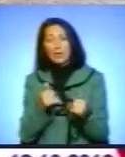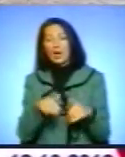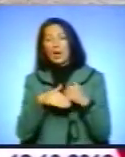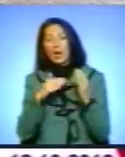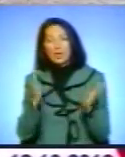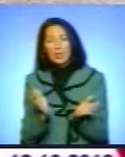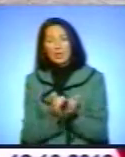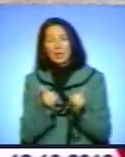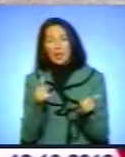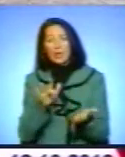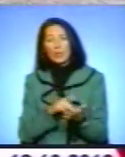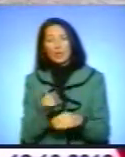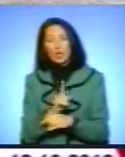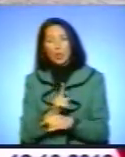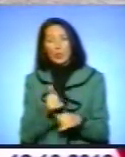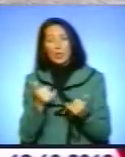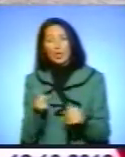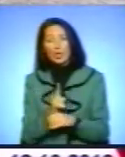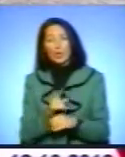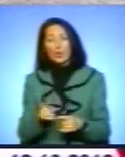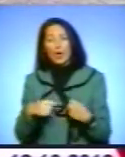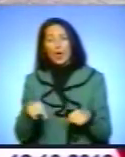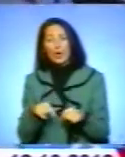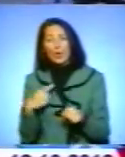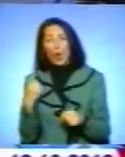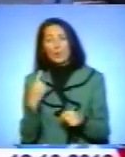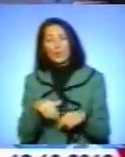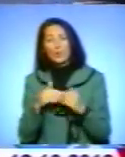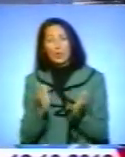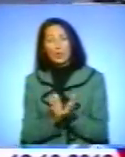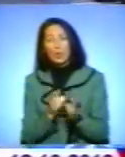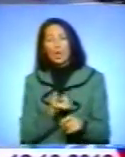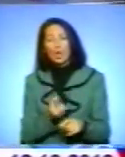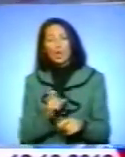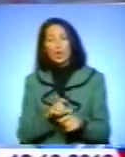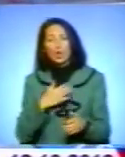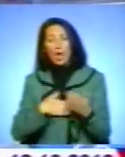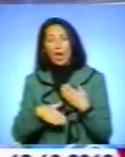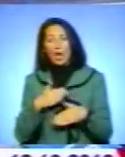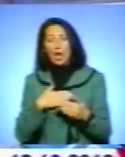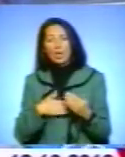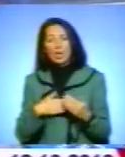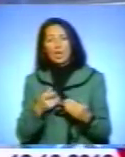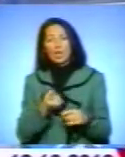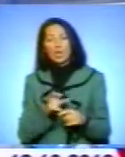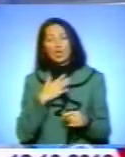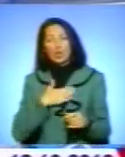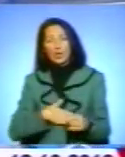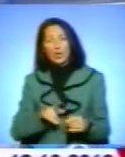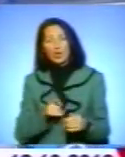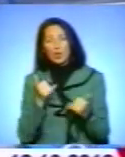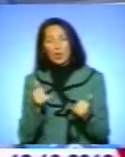і для міста Тернополя, і Тернопільського регіону, області в цілому. Ми дуже раді і ми дуже задоволені тим, що